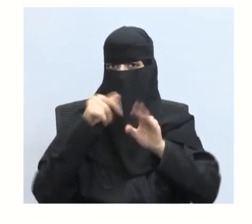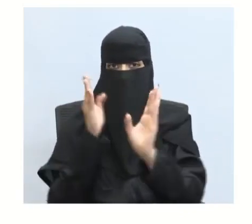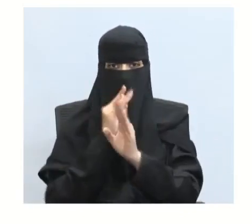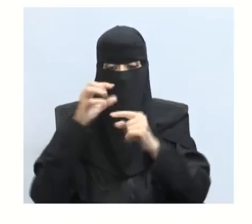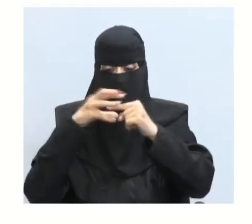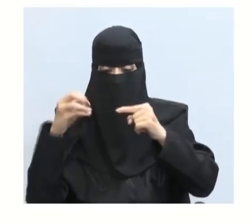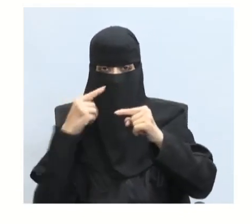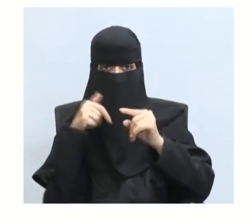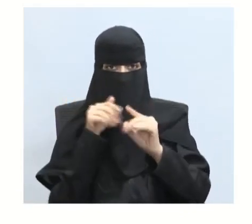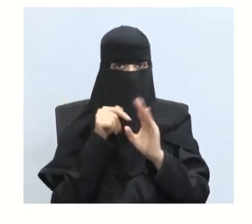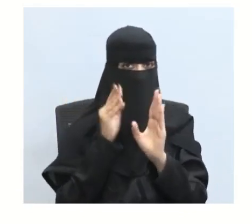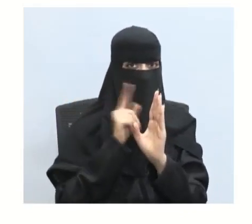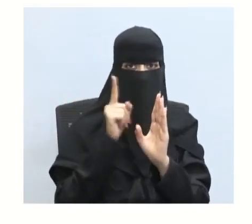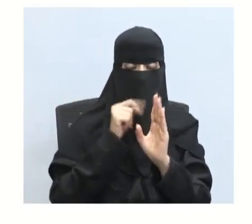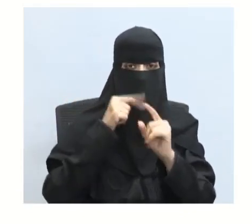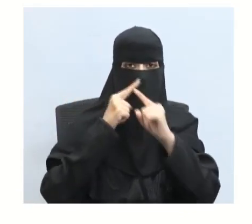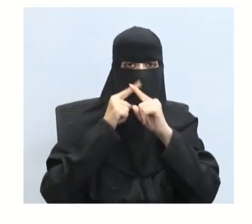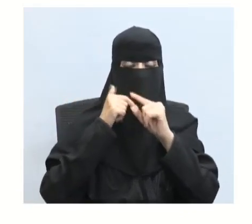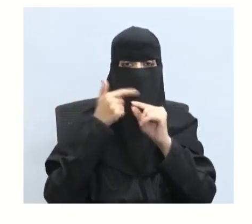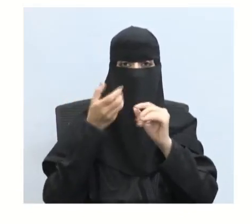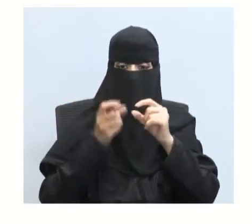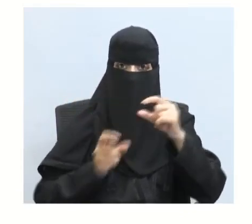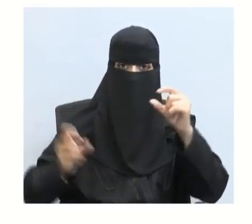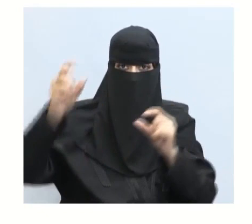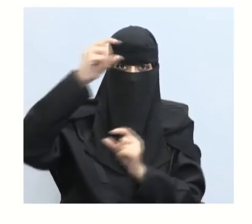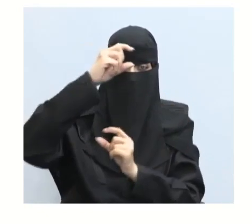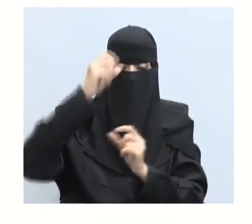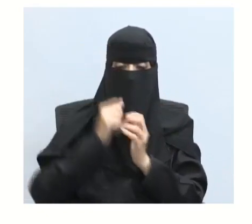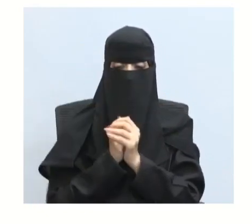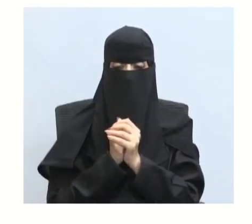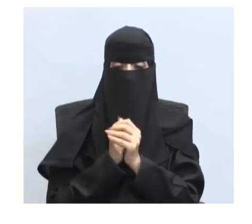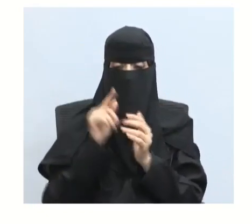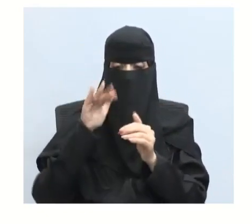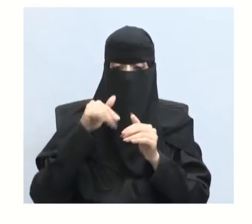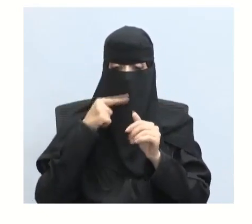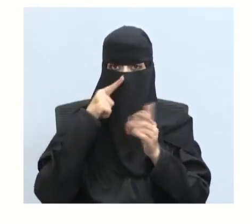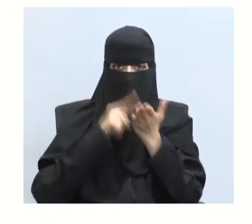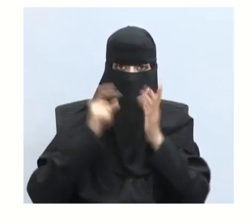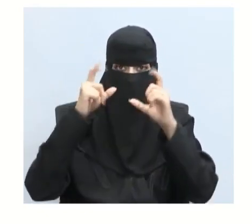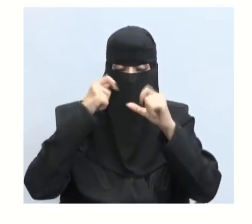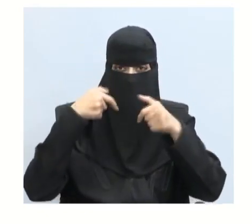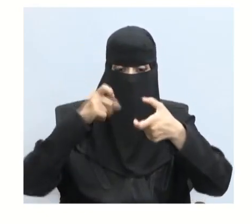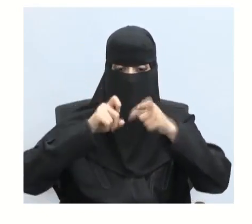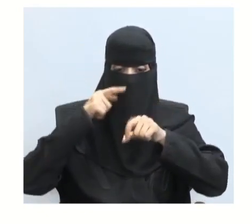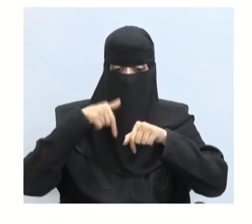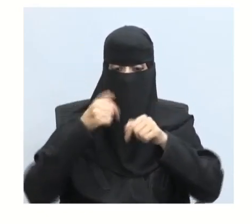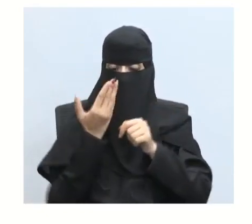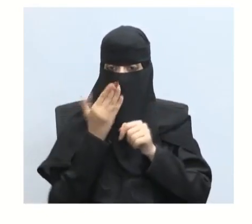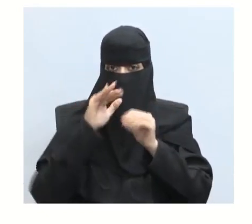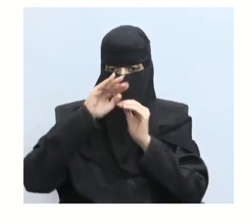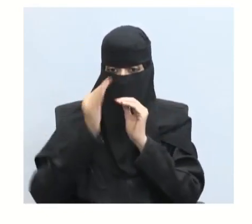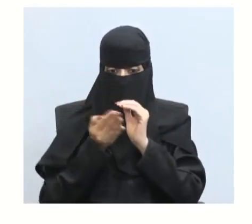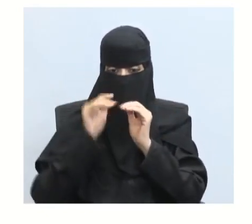التكبير سالب هل الصوره نعم اذا تكون الصوره مقلوبه ان الصور التي تكونها المرايا